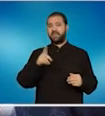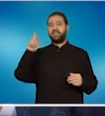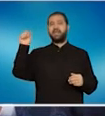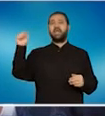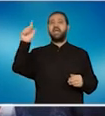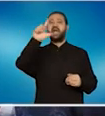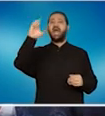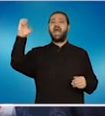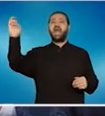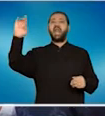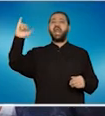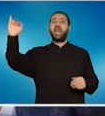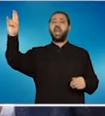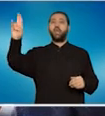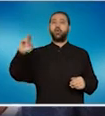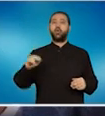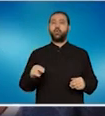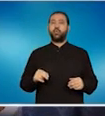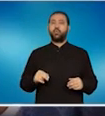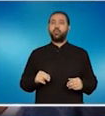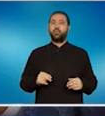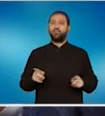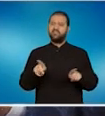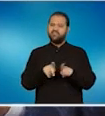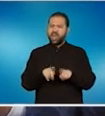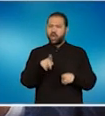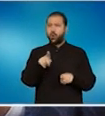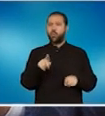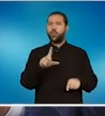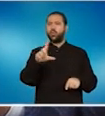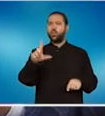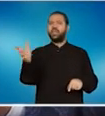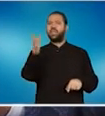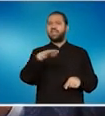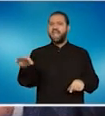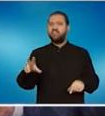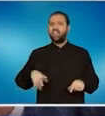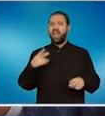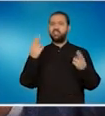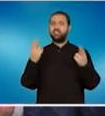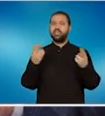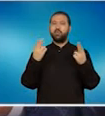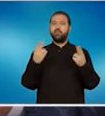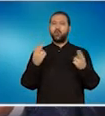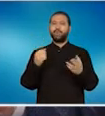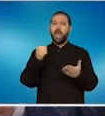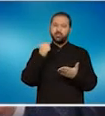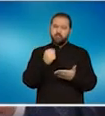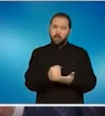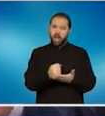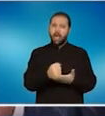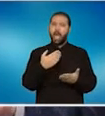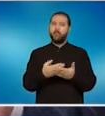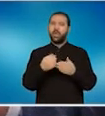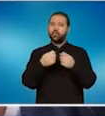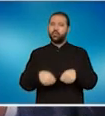Părintele Galeriu și personalitatea lui și felul lui de a fi a fost important și marcant